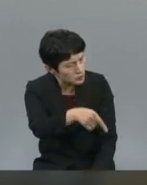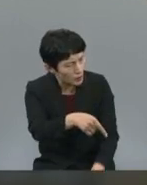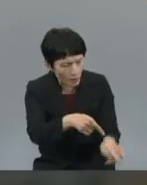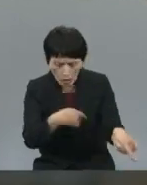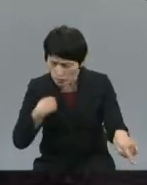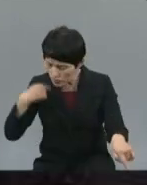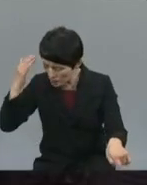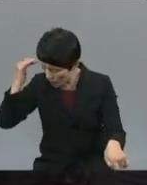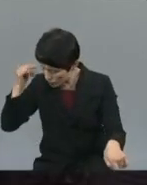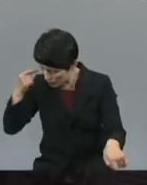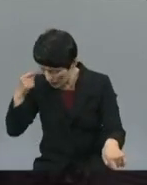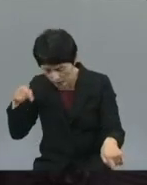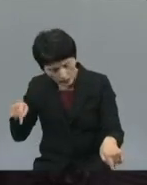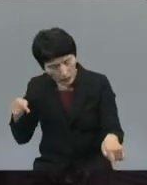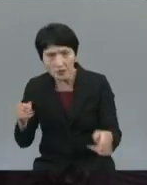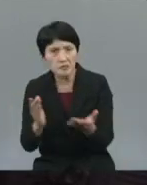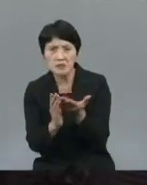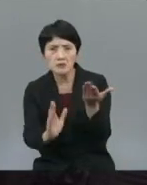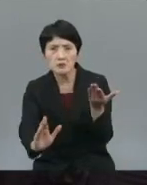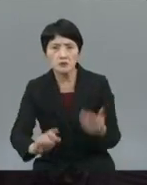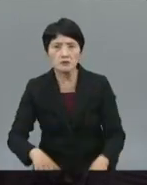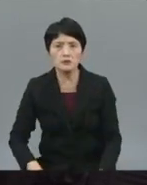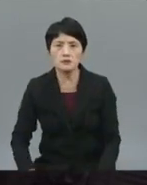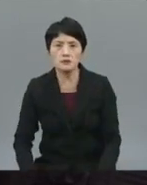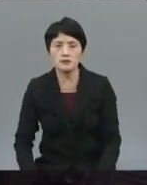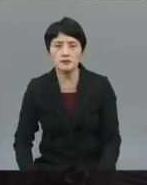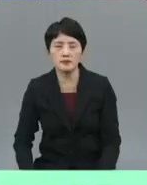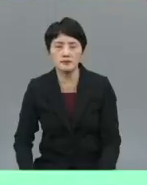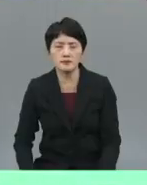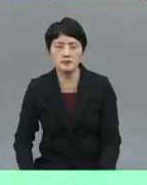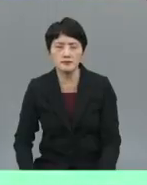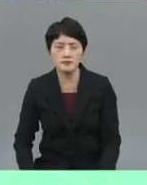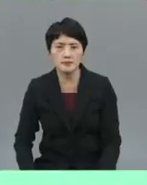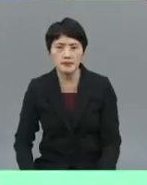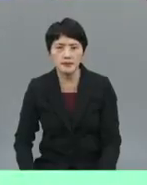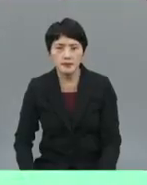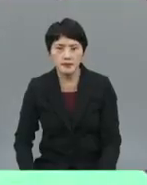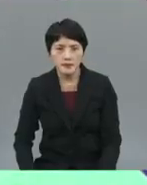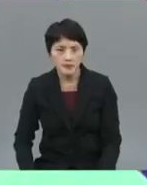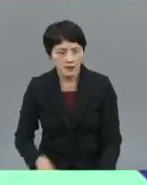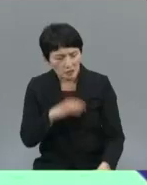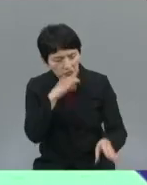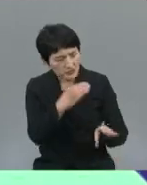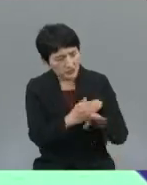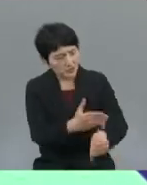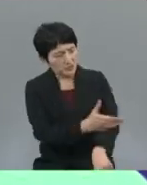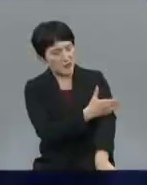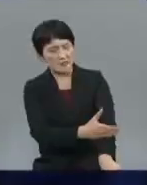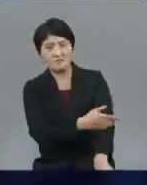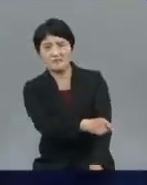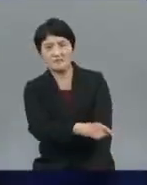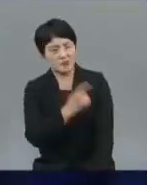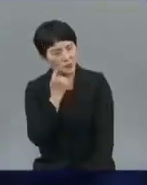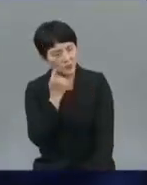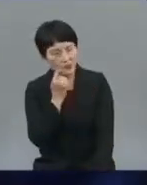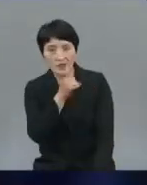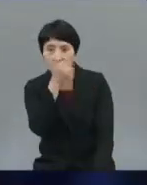発寒が潜水艦から正体不明のミサイルを発射したと発表していました